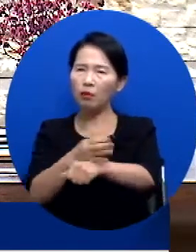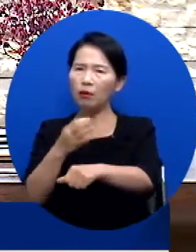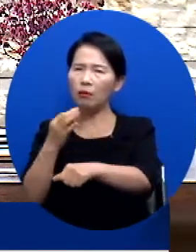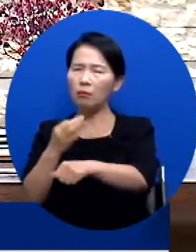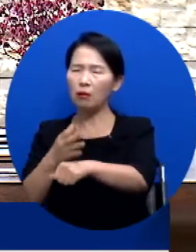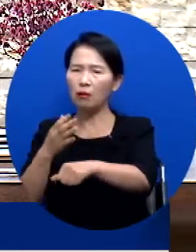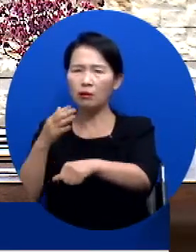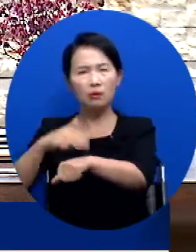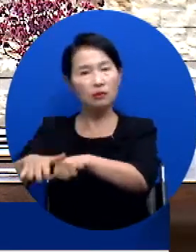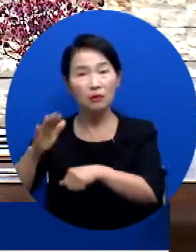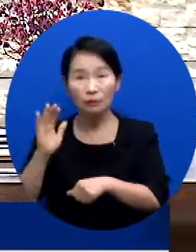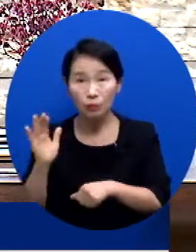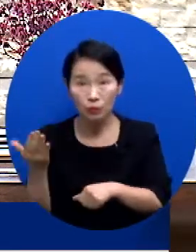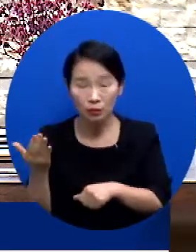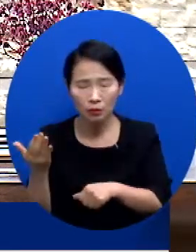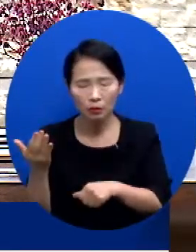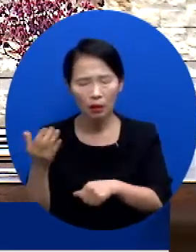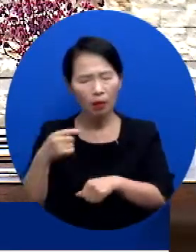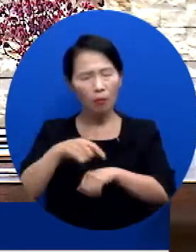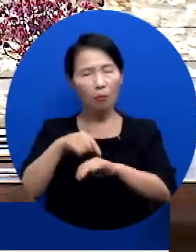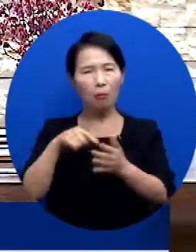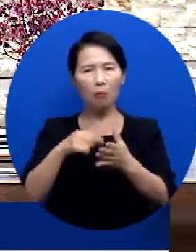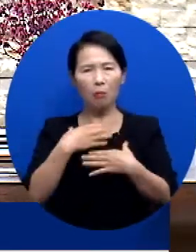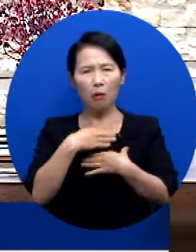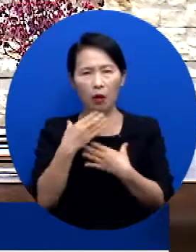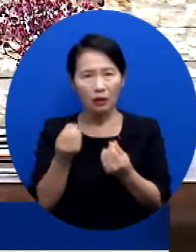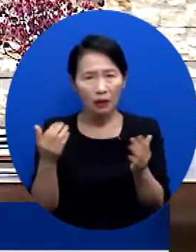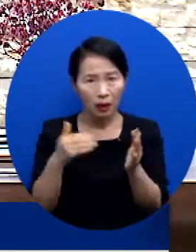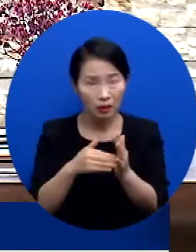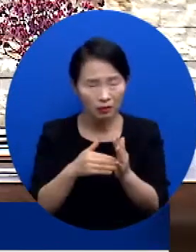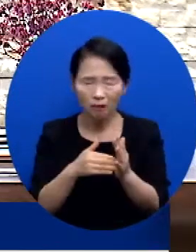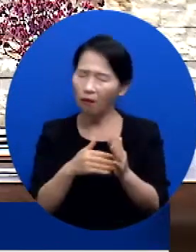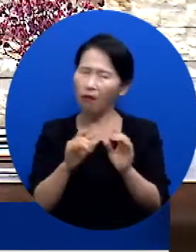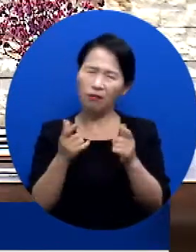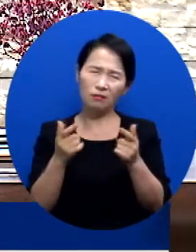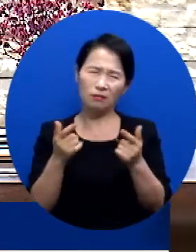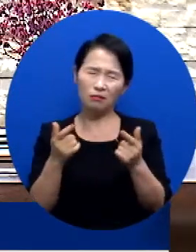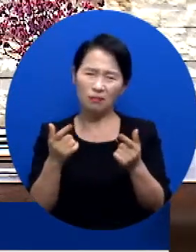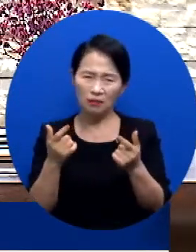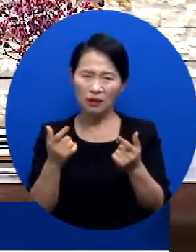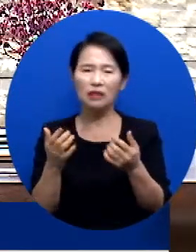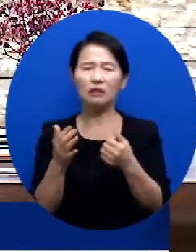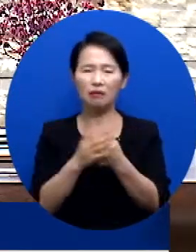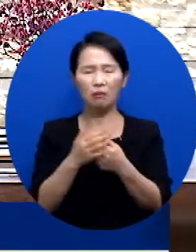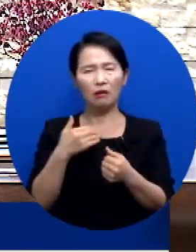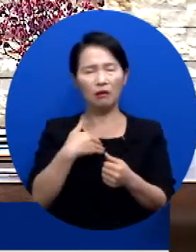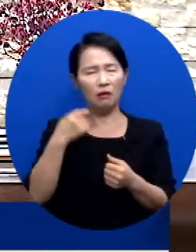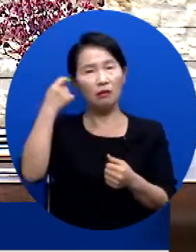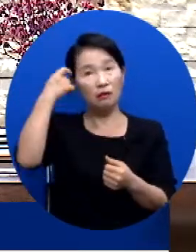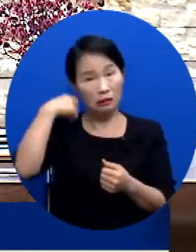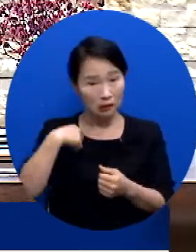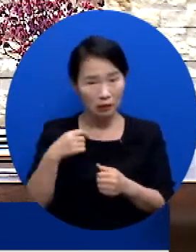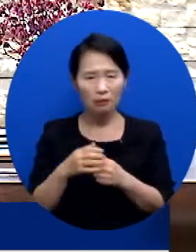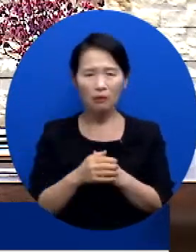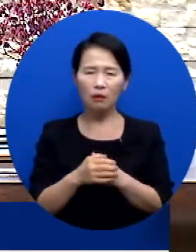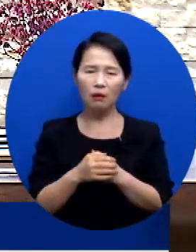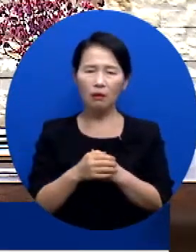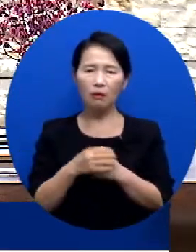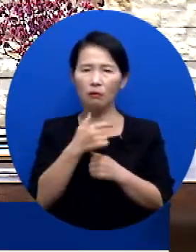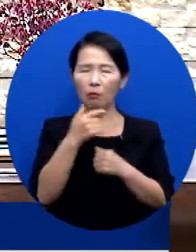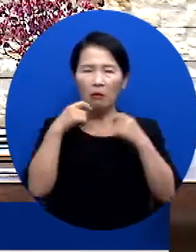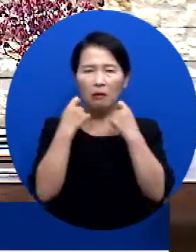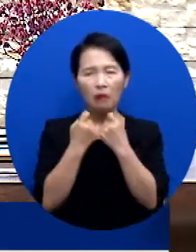것이 저들이 진짜 마음의 평안으로 평해지는 게 아니라 제가 느낄 때는 이제 너무